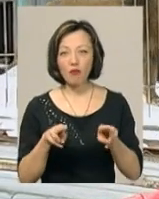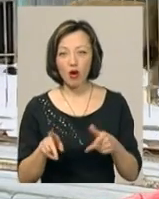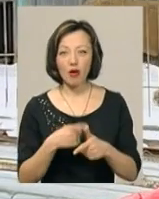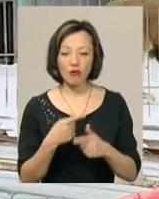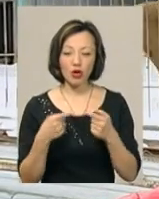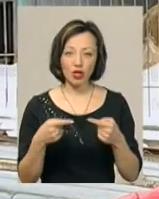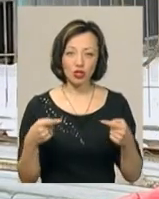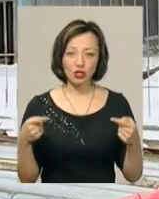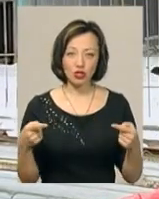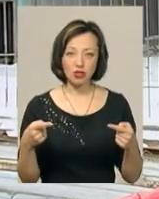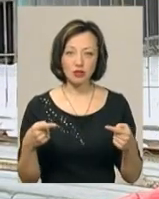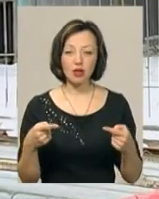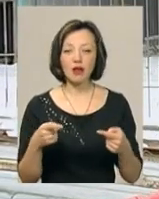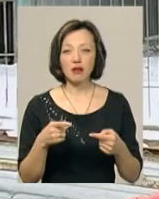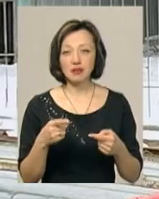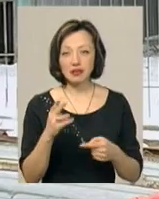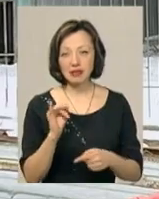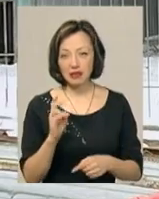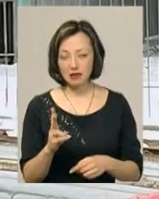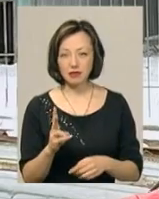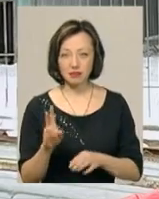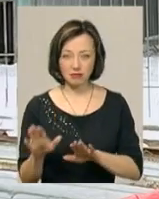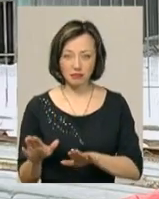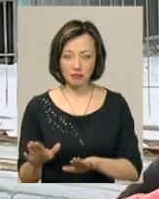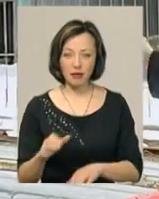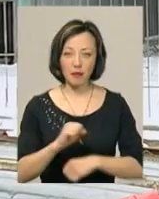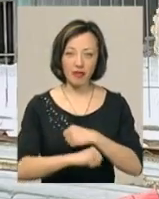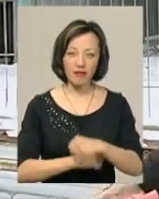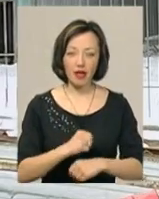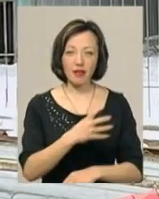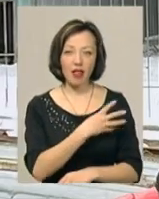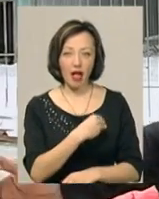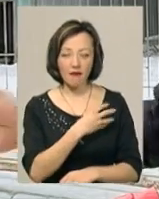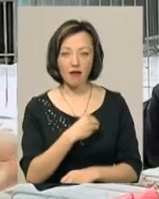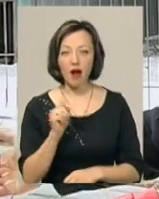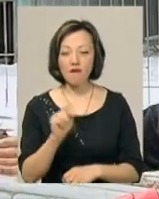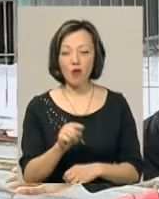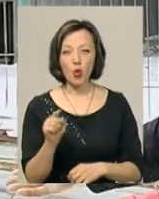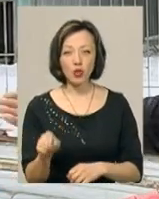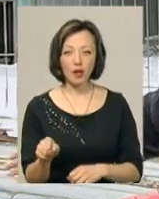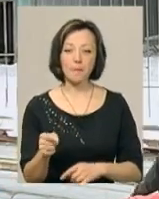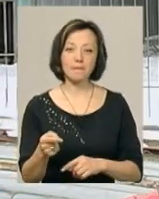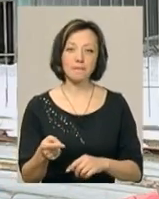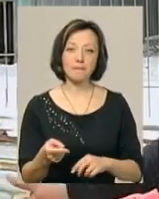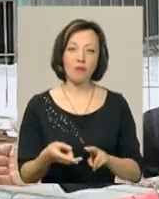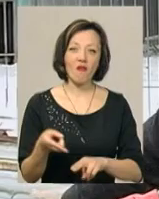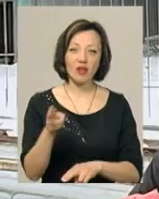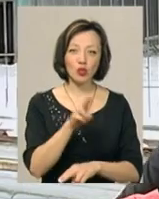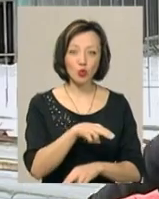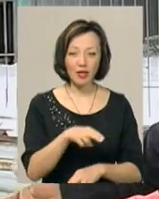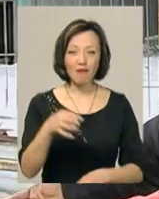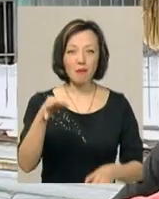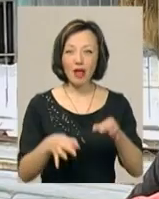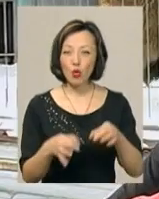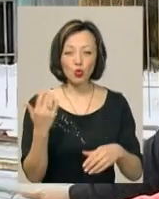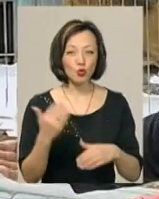що тварини перебували в цирку, скажімо, медведі, лев, то вони повернути їх в дику природу